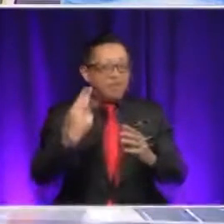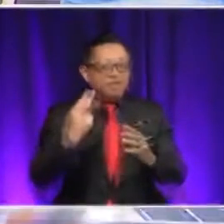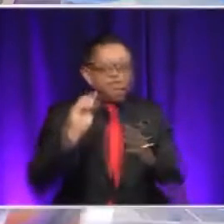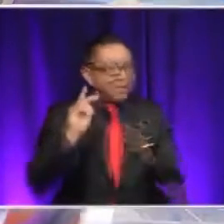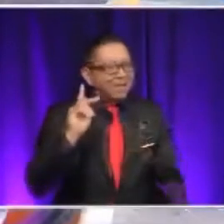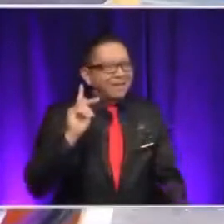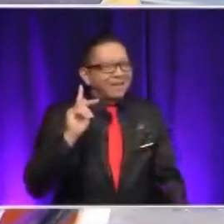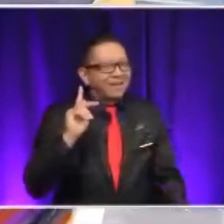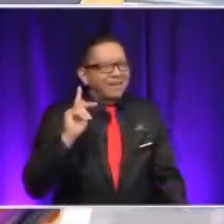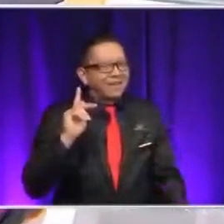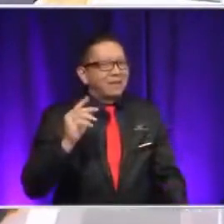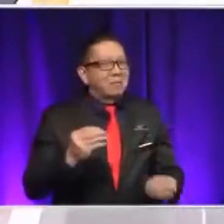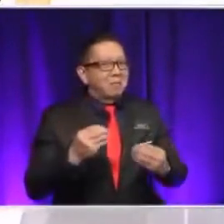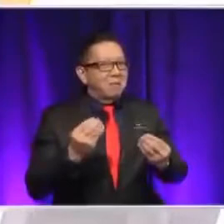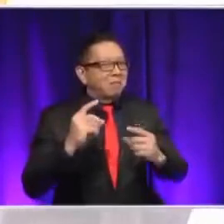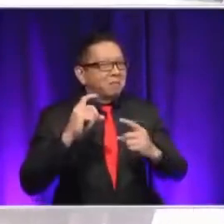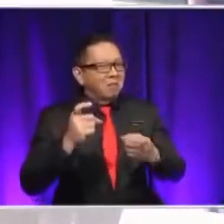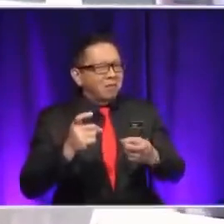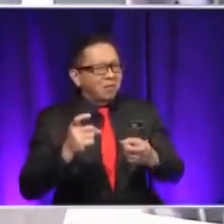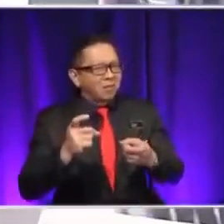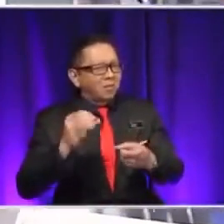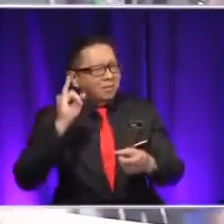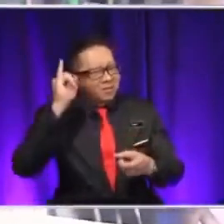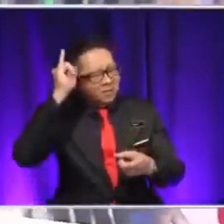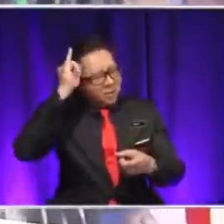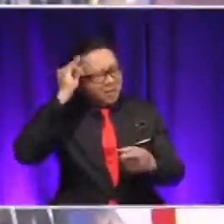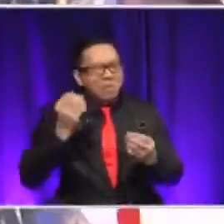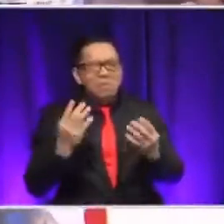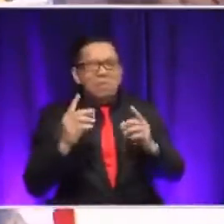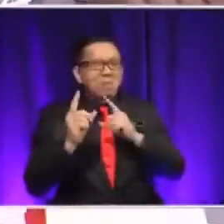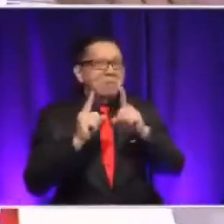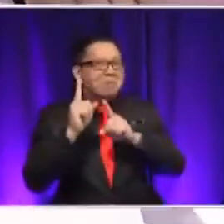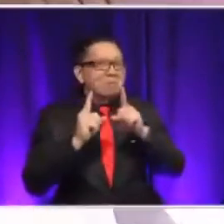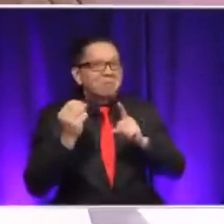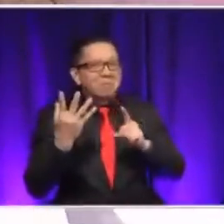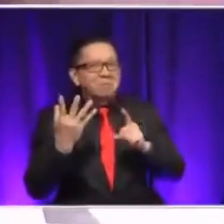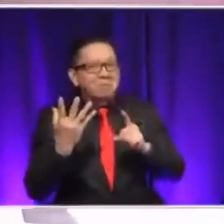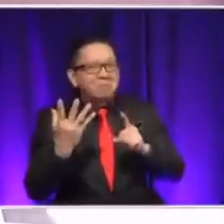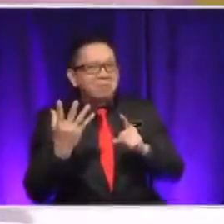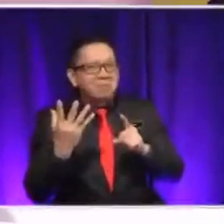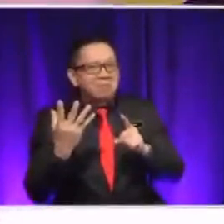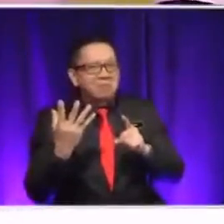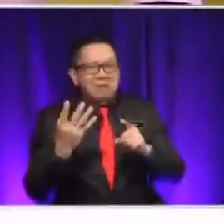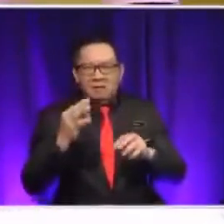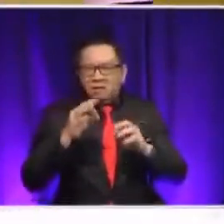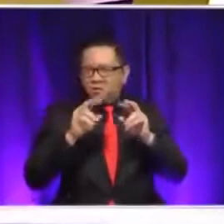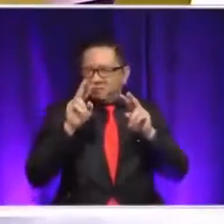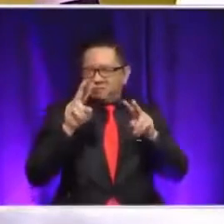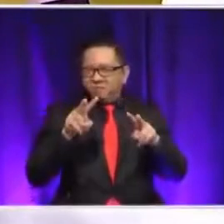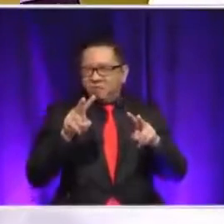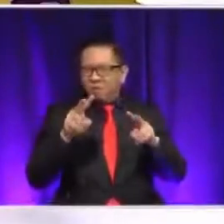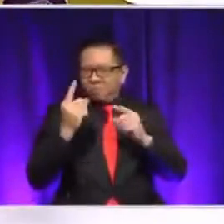begini Oke kita enggak begitu bintang untuk file-file Engkau yang pedas-pedas tengok